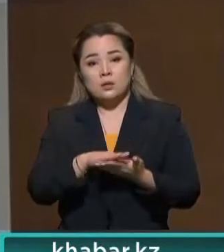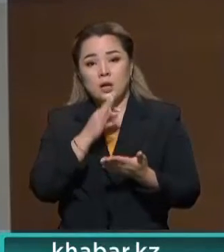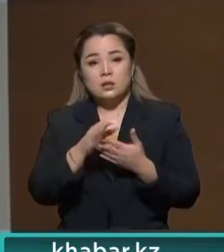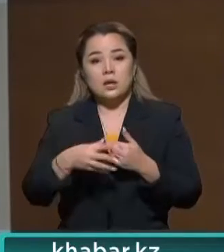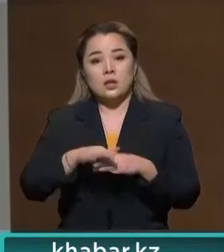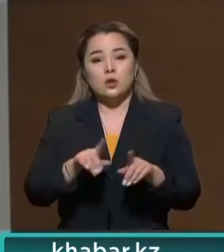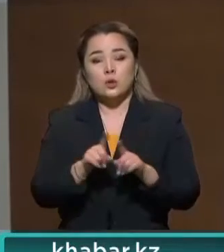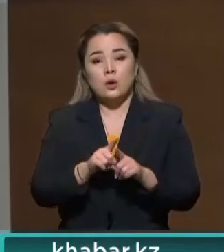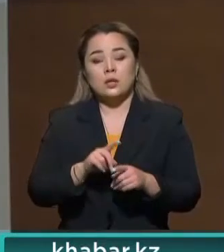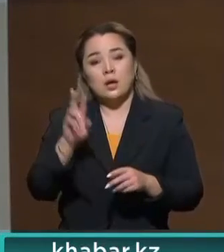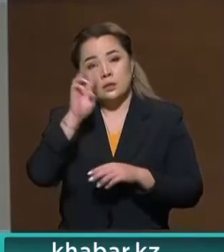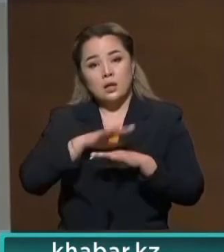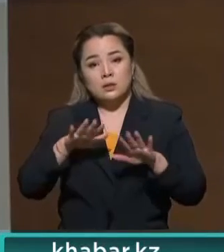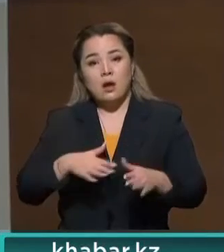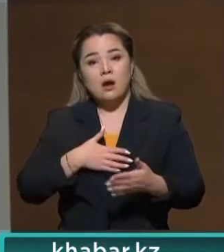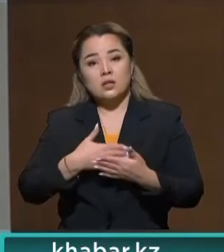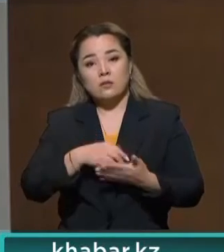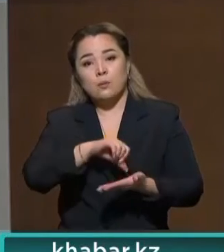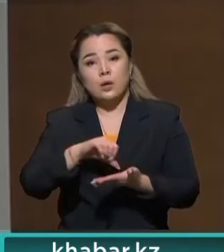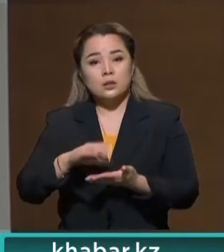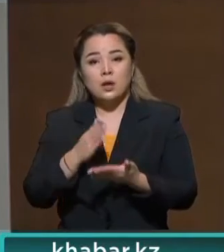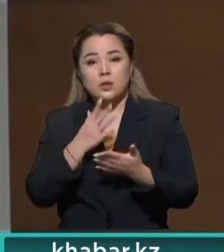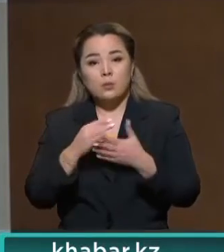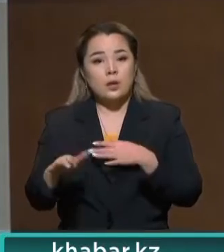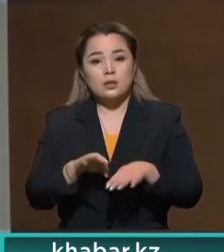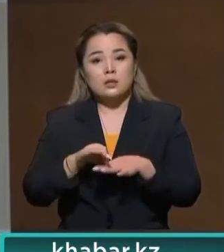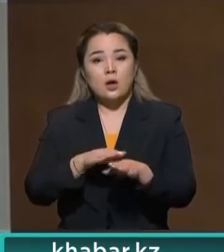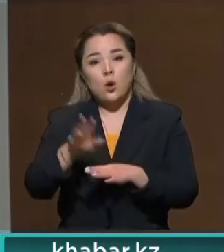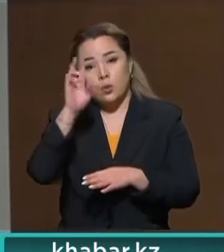отметить, что население страны активно вовлекается в общественно-политические процессы государства.